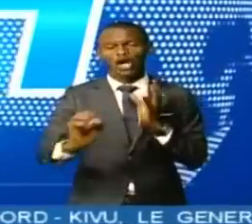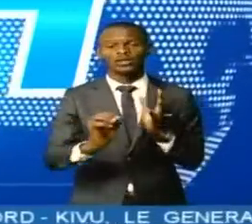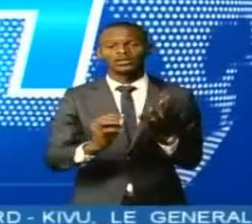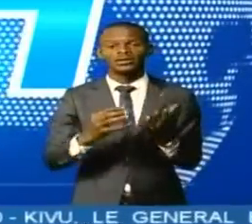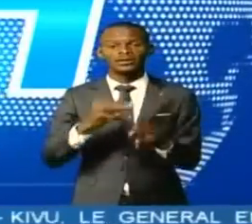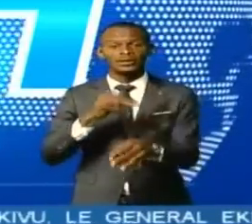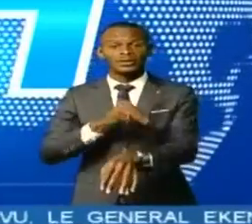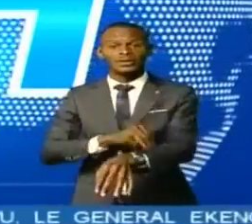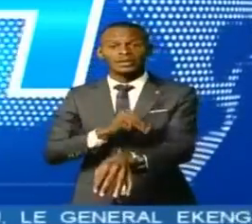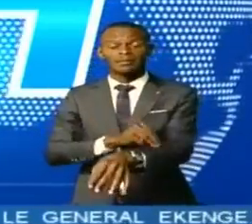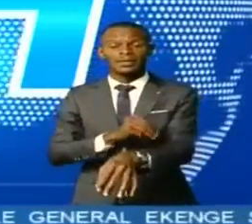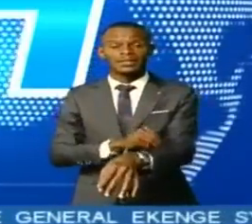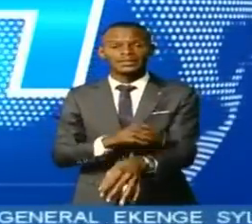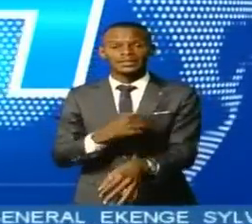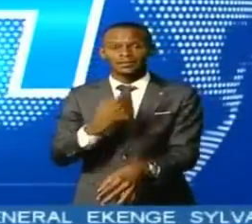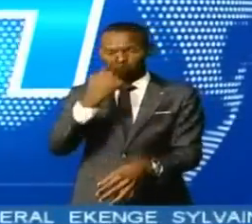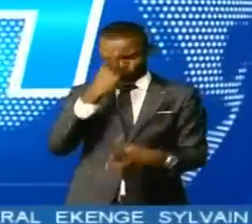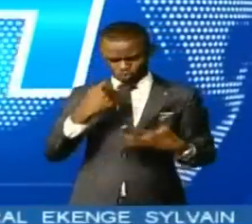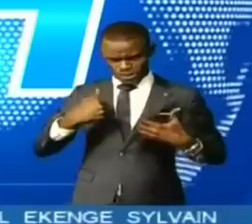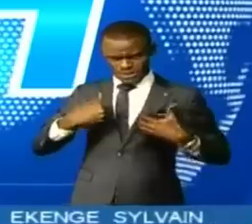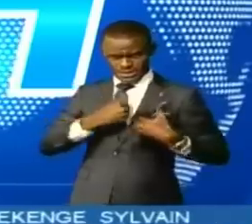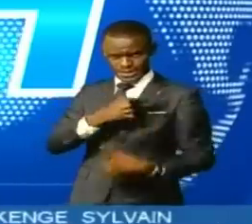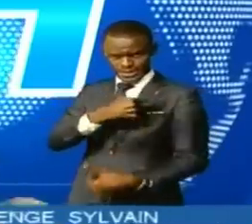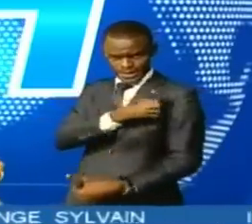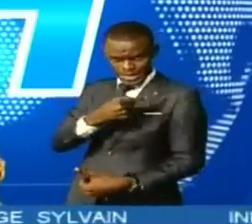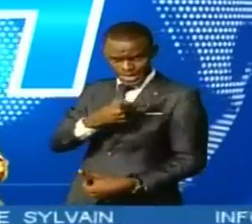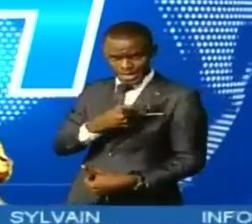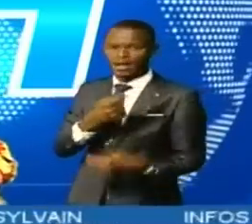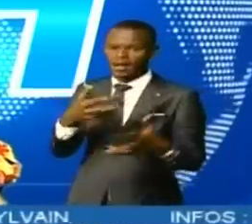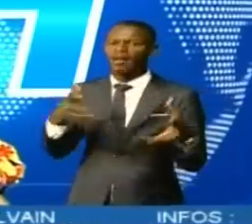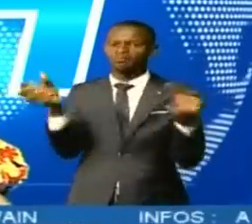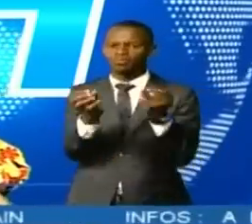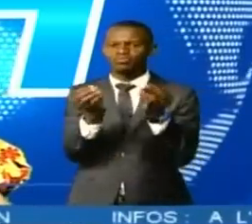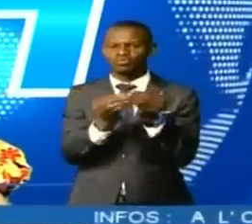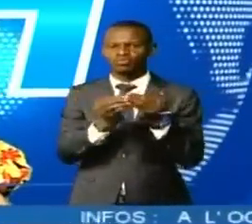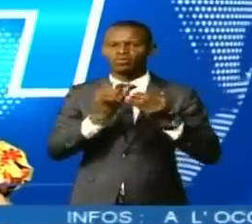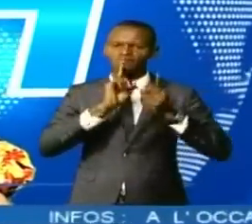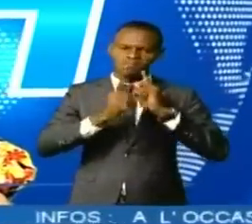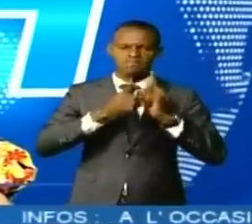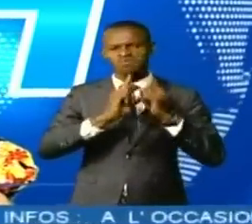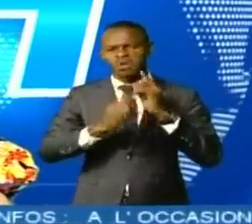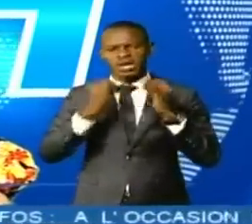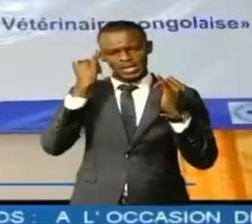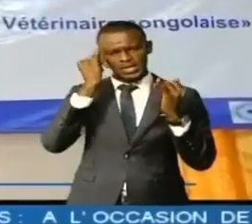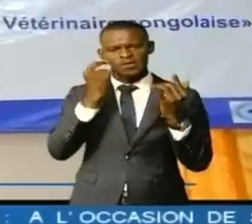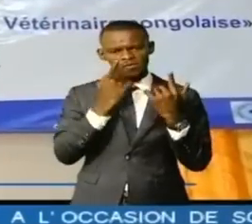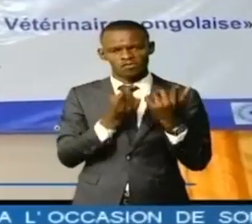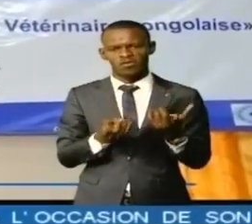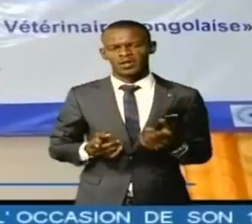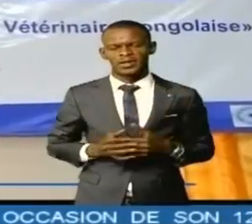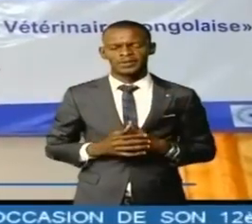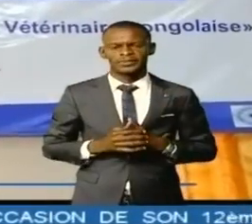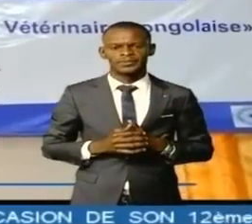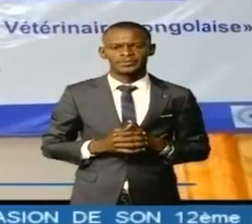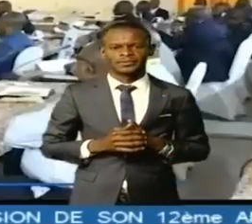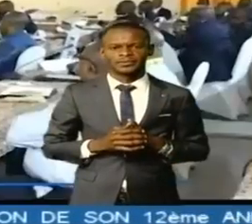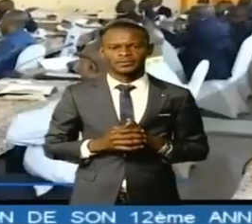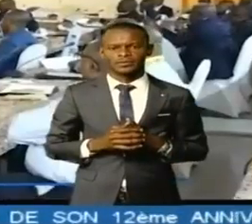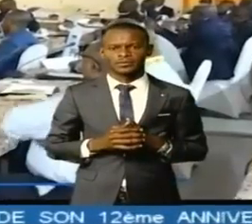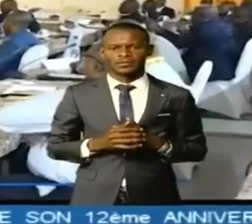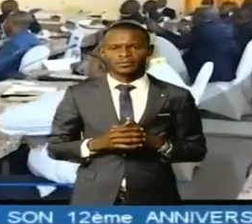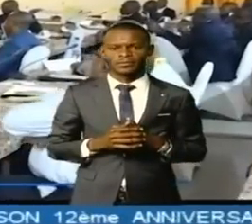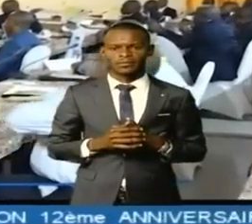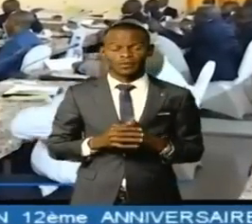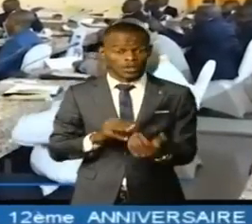Kinshasa. Jean-Pierre Ndolo de Mazou et Luxon Lukombo ont signé ce reportage. Les médecins vétérinaires de